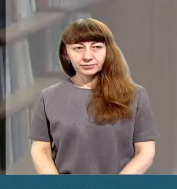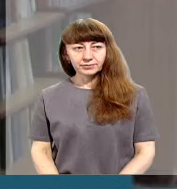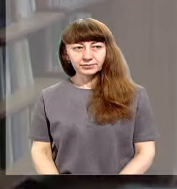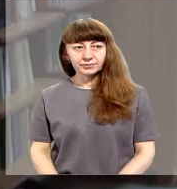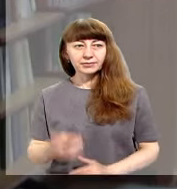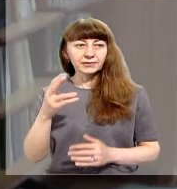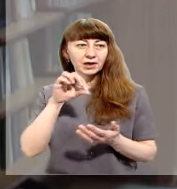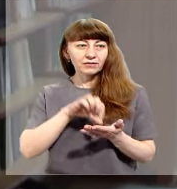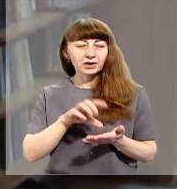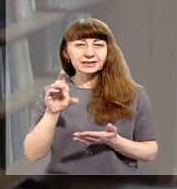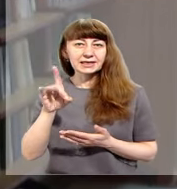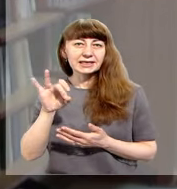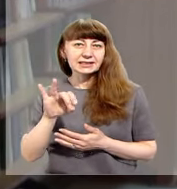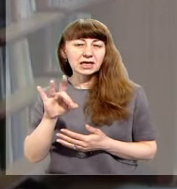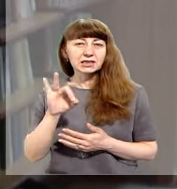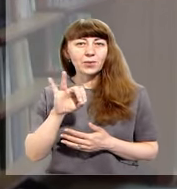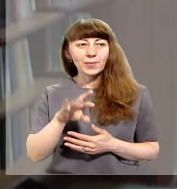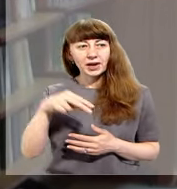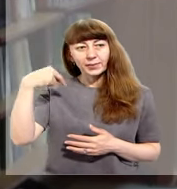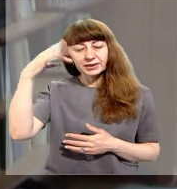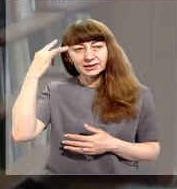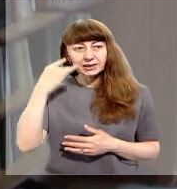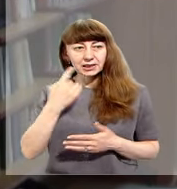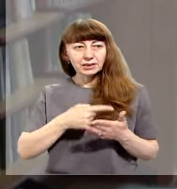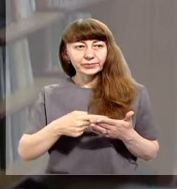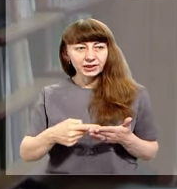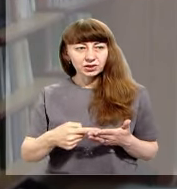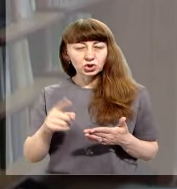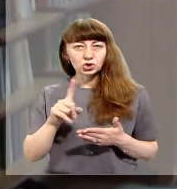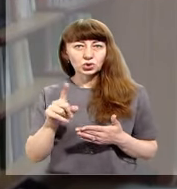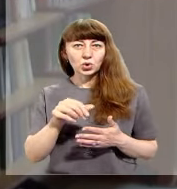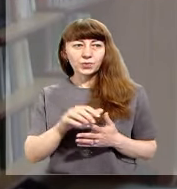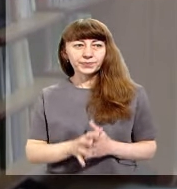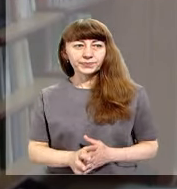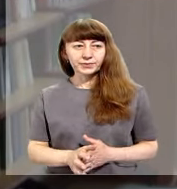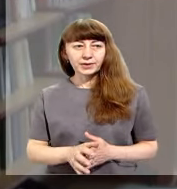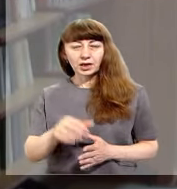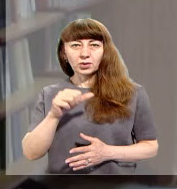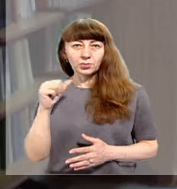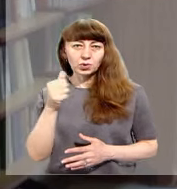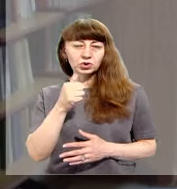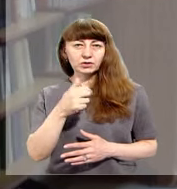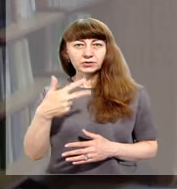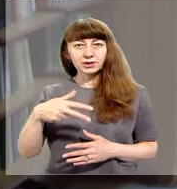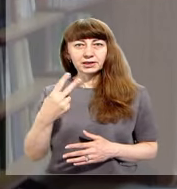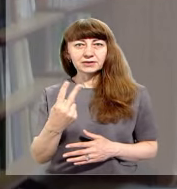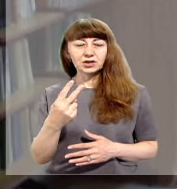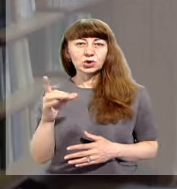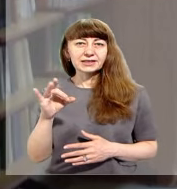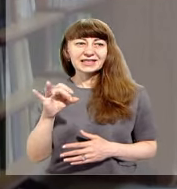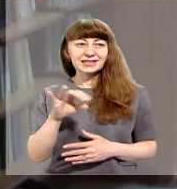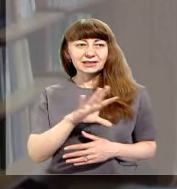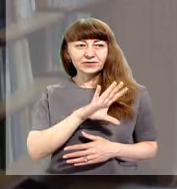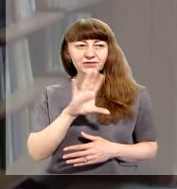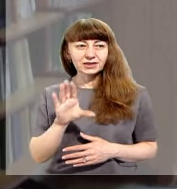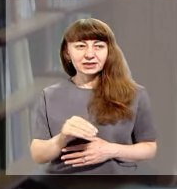На выступлении самой сессии Ассамблеи президент отметил, что с прошлого созыва 32-й сессии